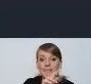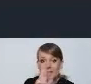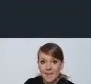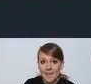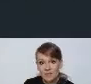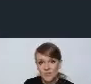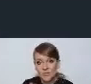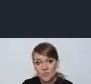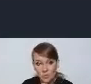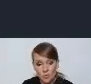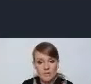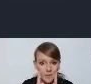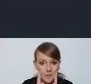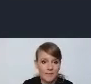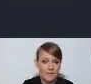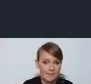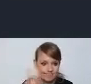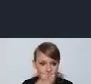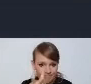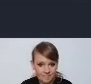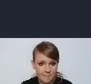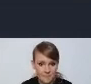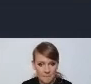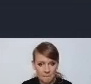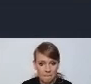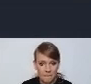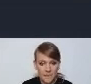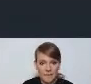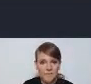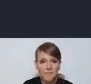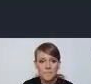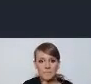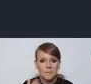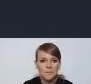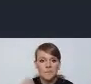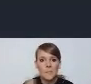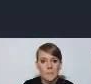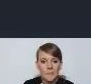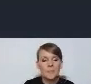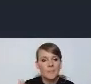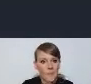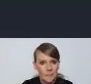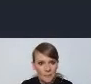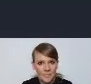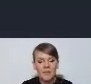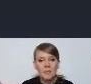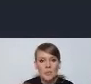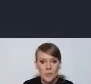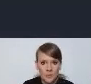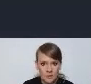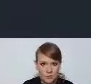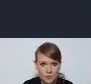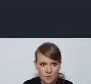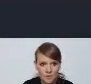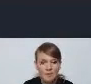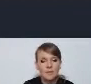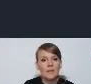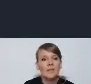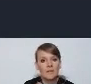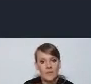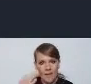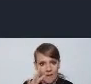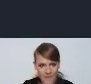przykładów bardziej interesujących. I wrócę, dlaczego warto. Po pierwsze, to jest bardziej